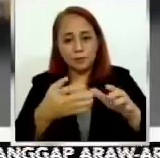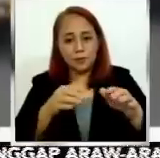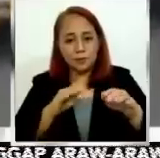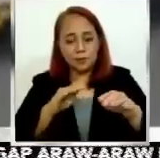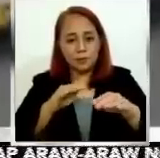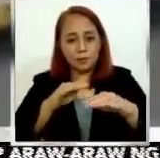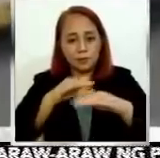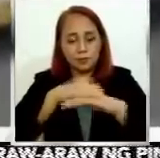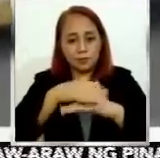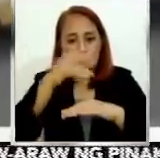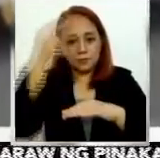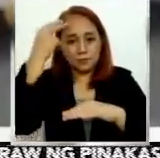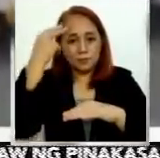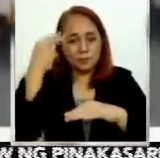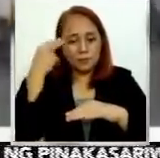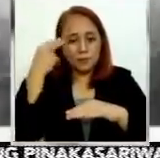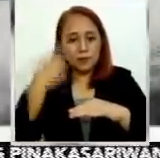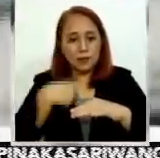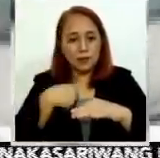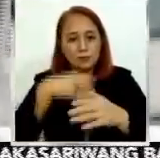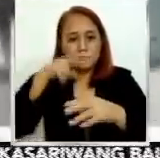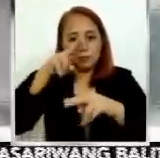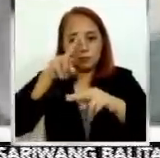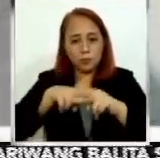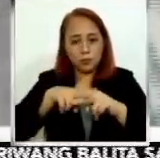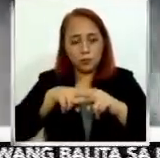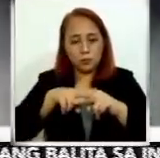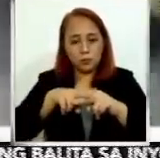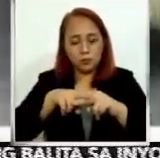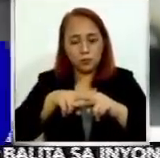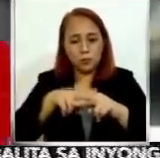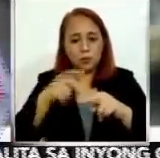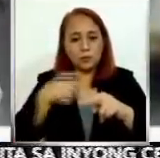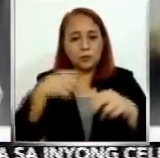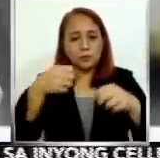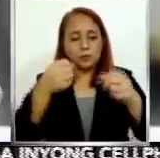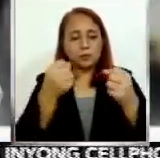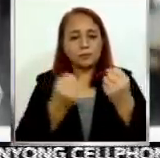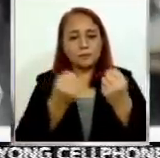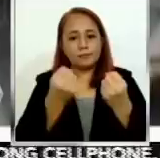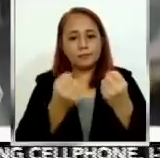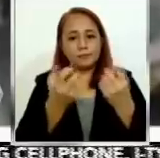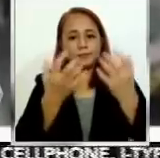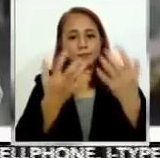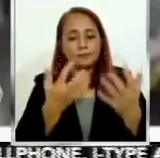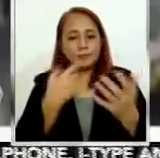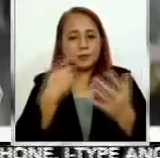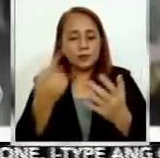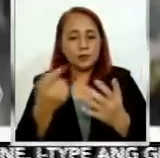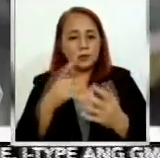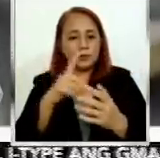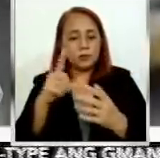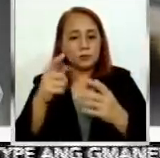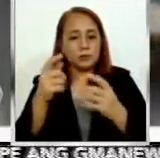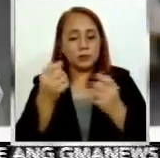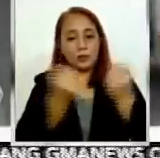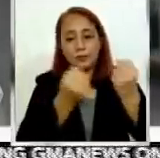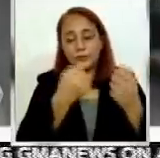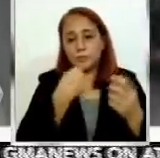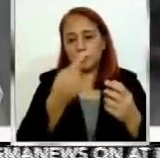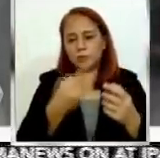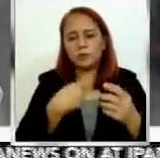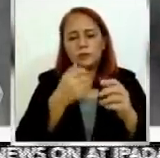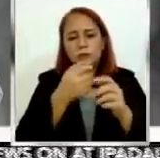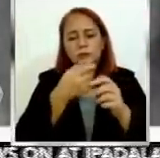niya, saktong napaupo siya. Sabi ng driver ng truck na si Adriel Billiones, sinubukan naman daw niyang iwasan ang motorsiklo